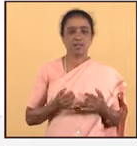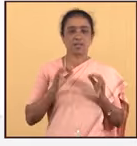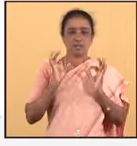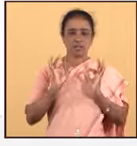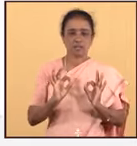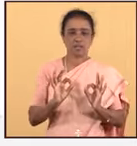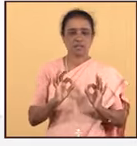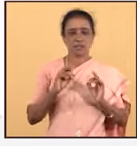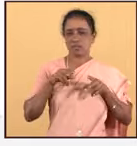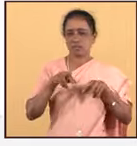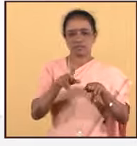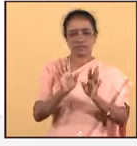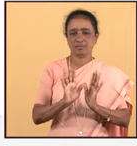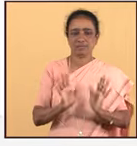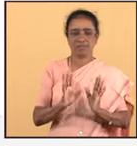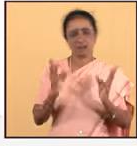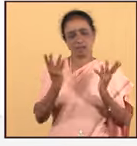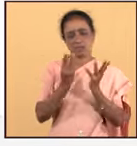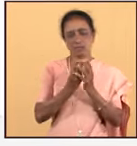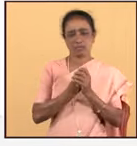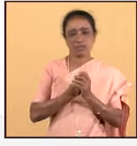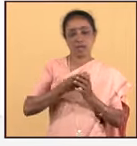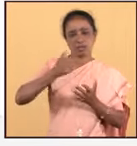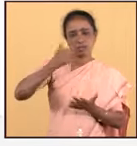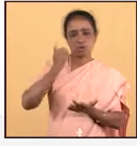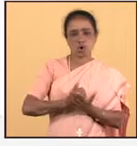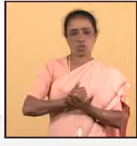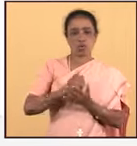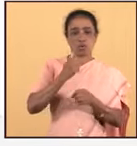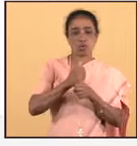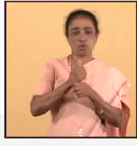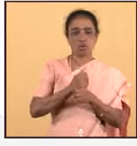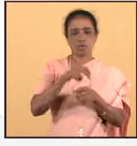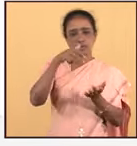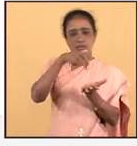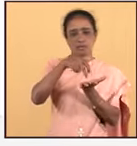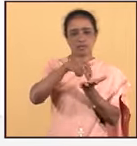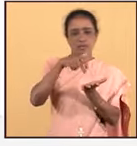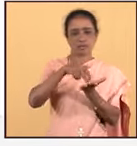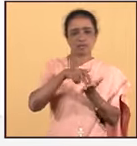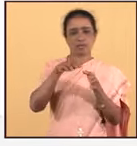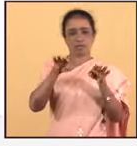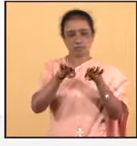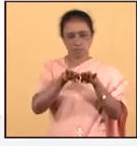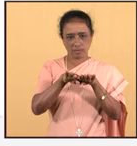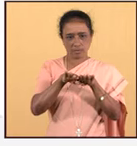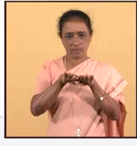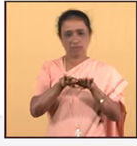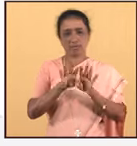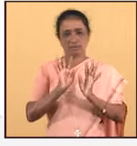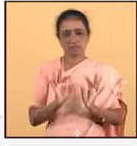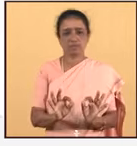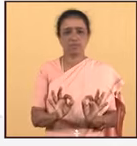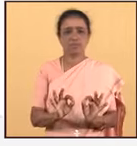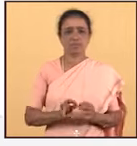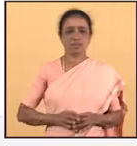திருநாடு எந்த சமயத்தையும் பின்பற்றுவதில்லை. அதாவது அரசாங்கமானது நடுநிலைமைத்தன்மையோடு மற்றும் சமத்துவ கொள்கையை